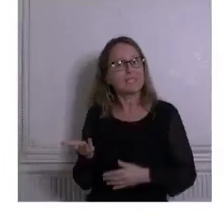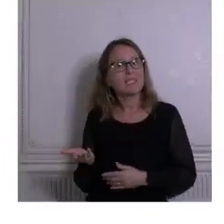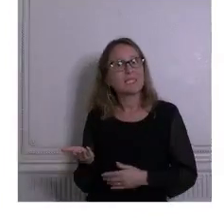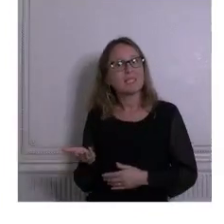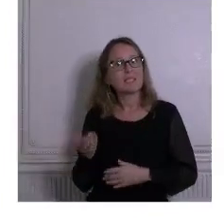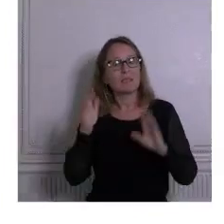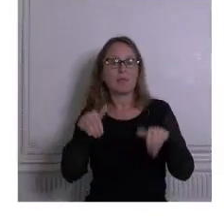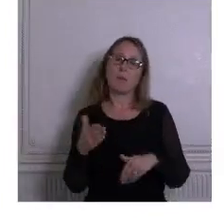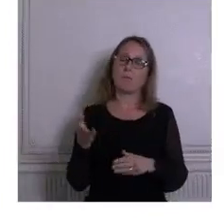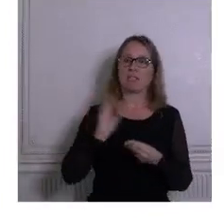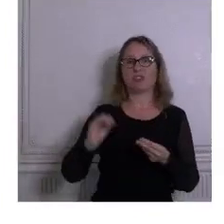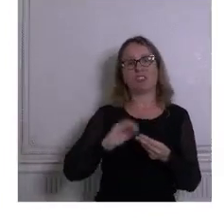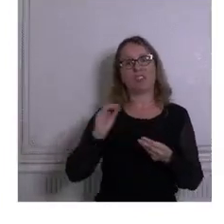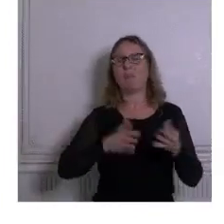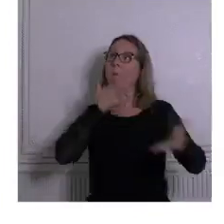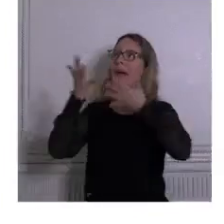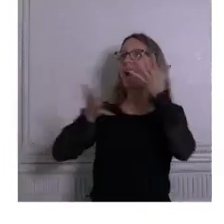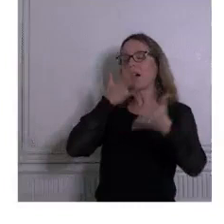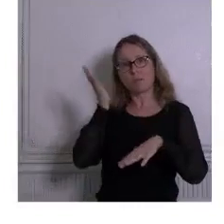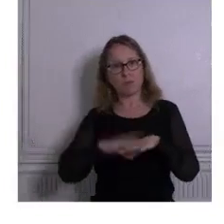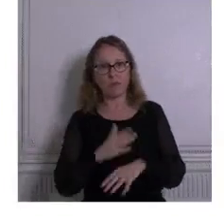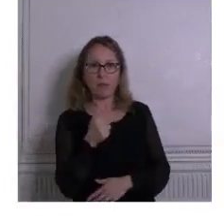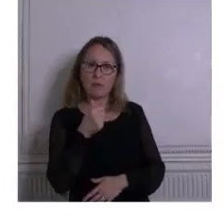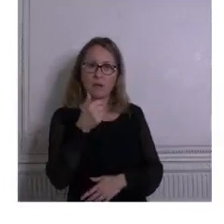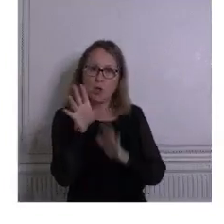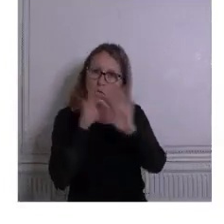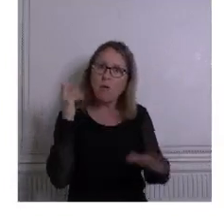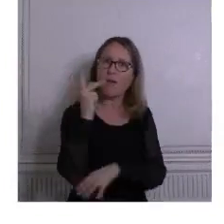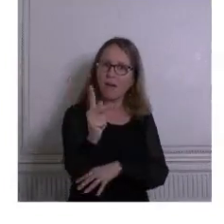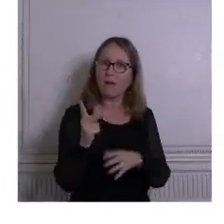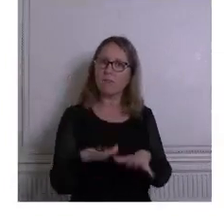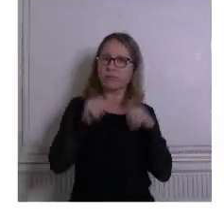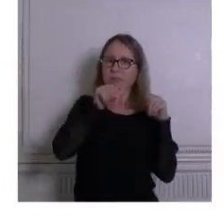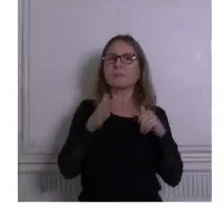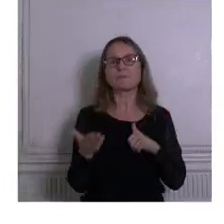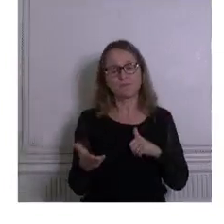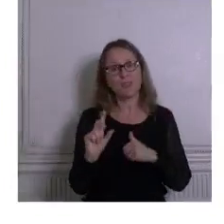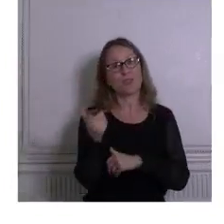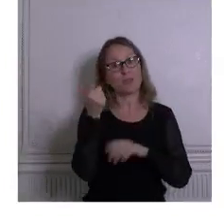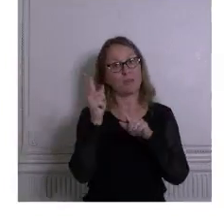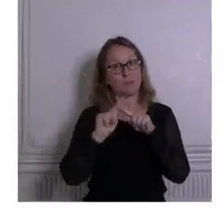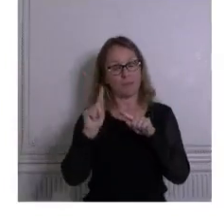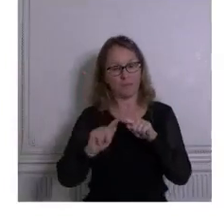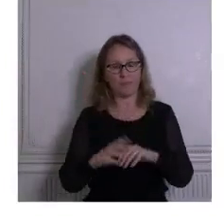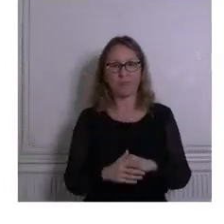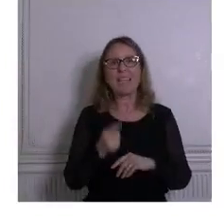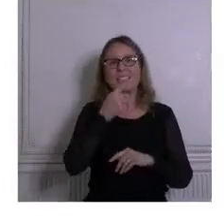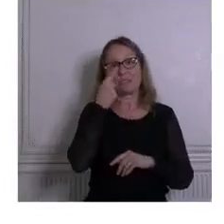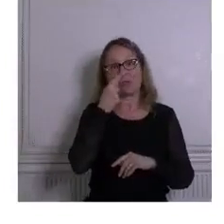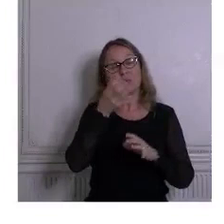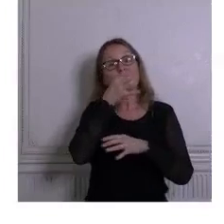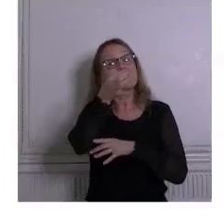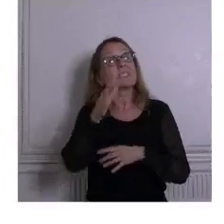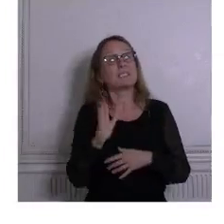souligné, Monsieur le maire, on n'a plus tellement le choix. Et donc, effectivement, au-delà des étiquettes, au-delà des majorités ou des minorités. Je crois que de toute